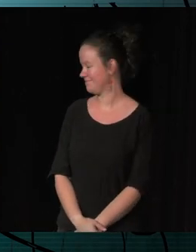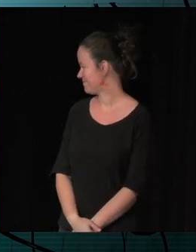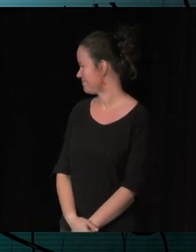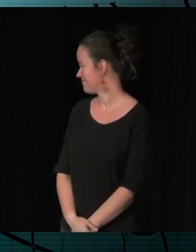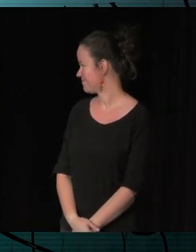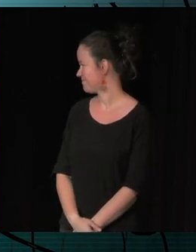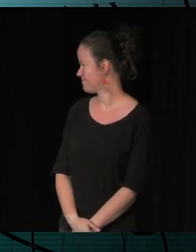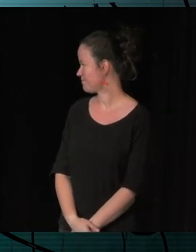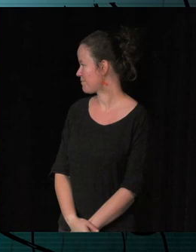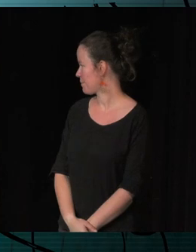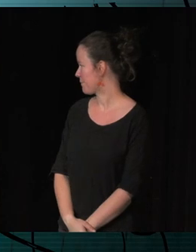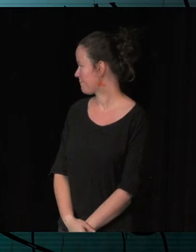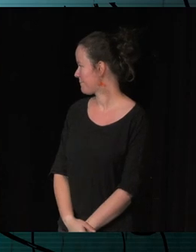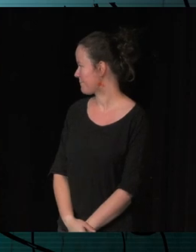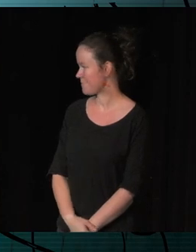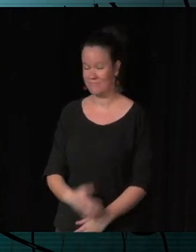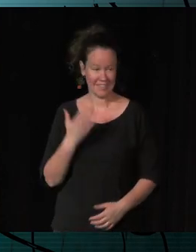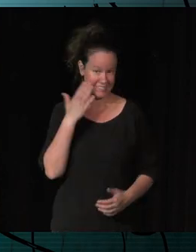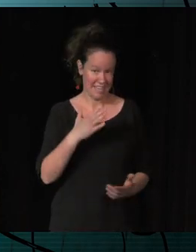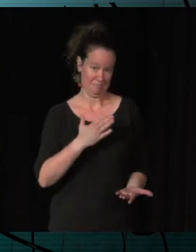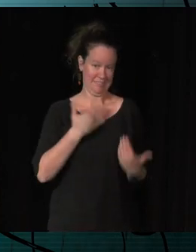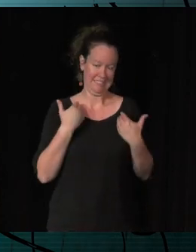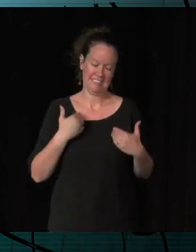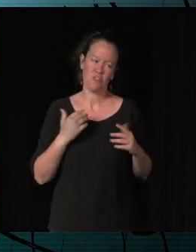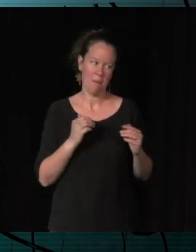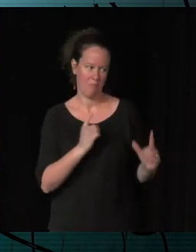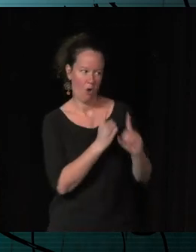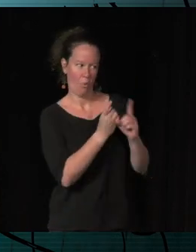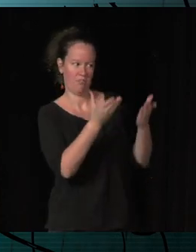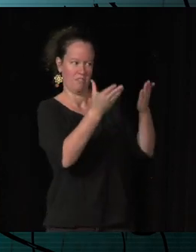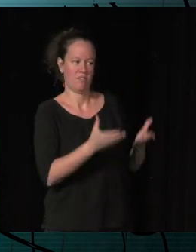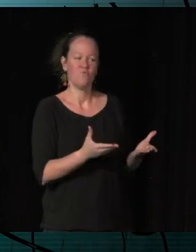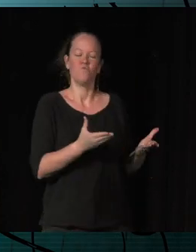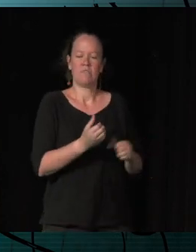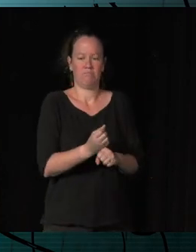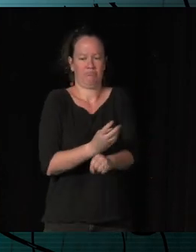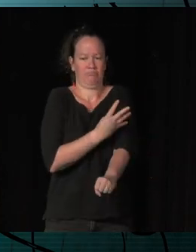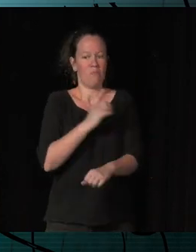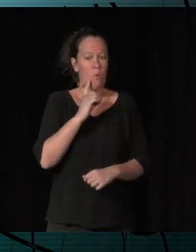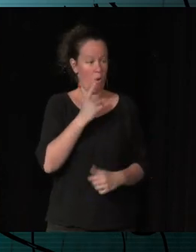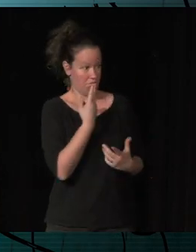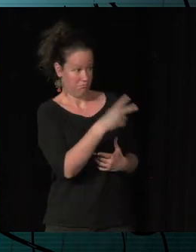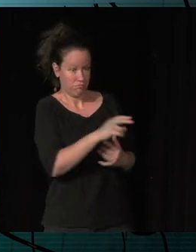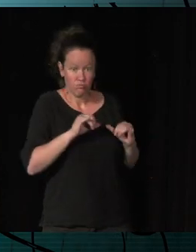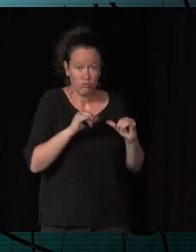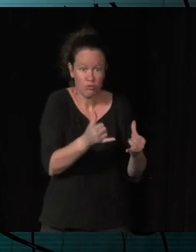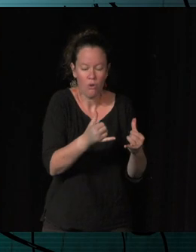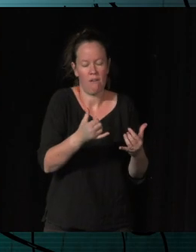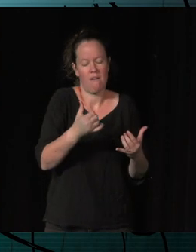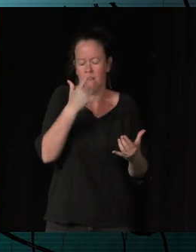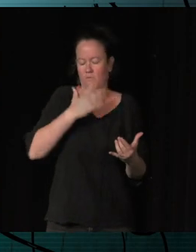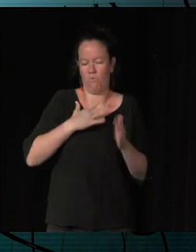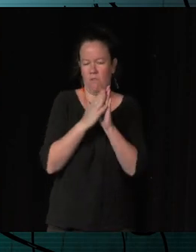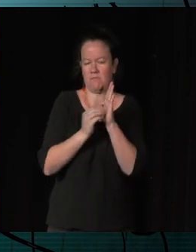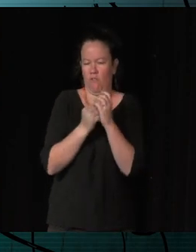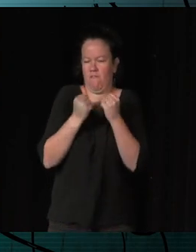donc euh tu sais Frédéric moi je suis particulièrement ému d'être d'être en ta présence parce que hone in the dark ça a quand même été un jeu très très important pour